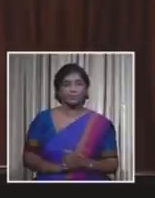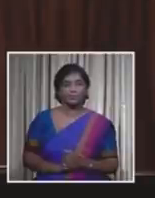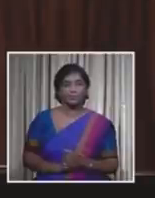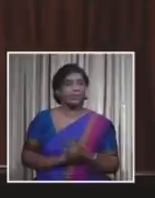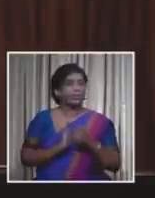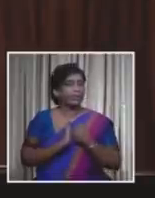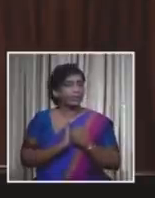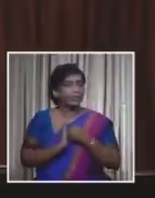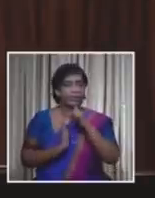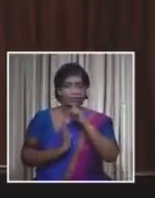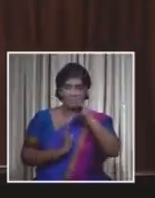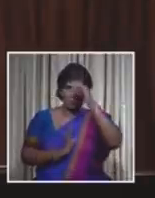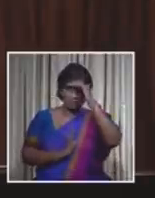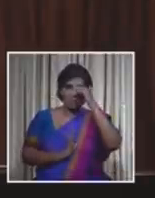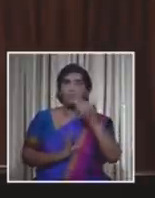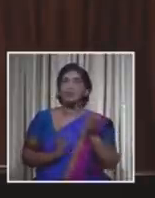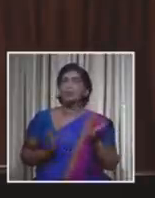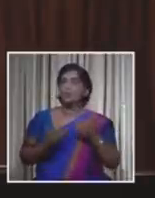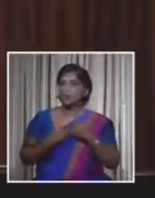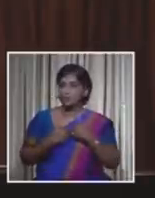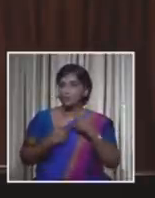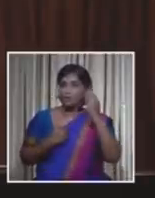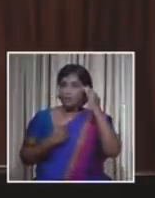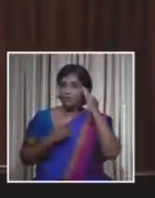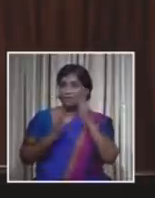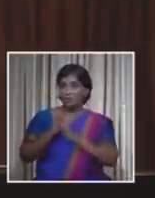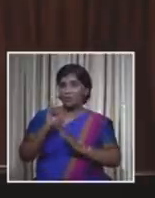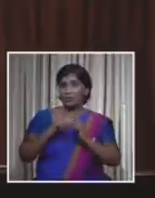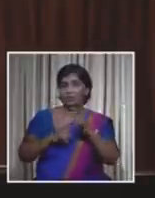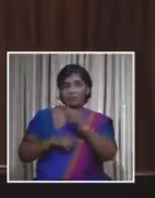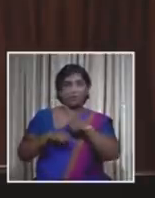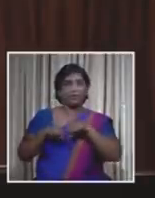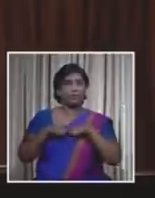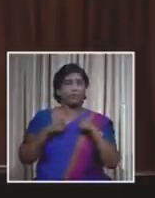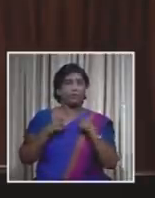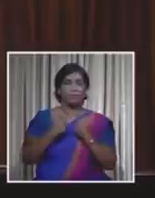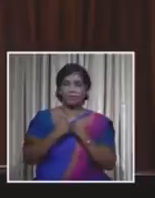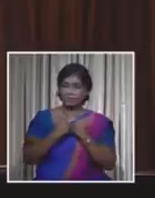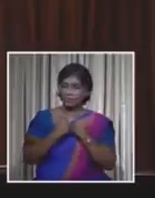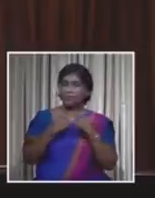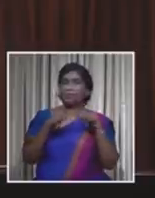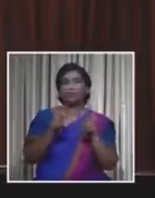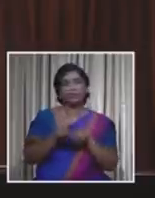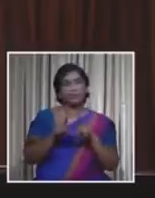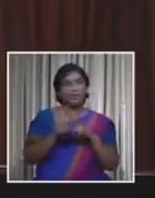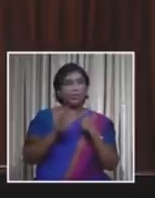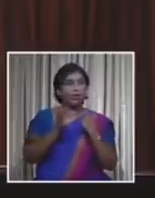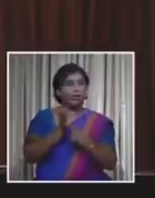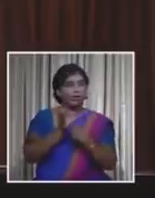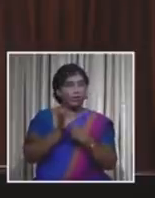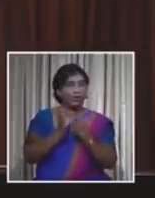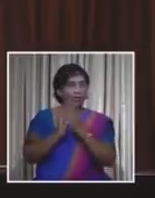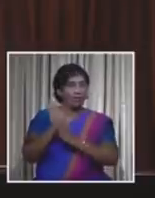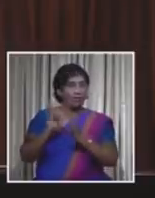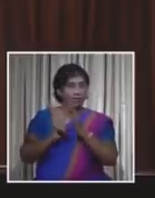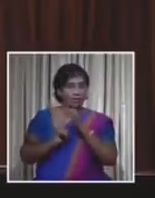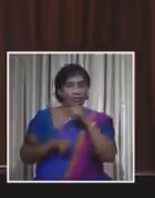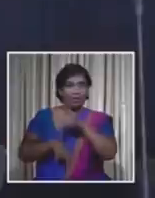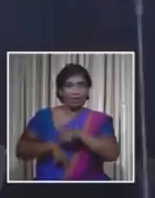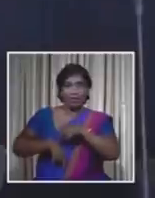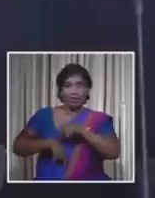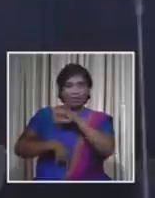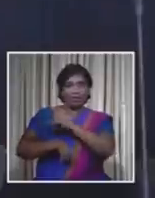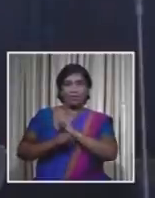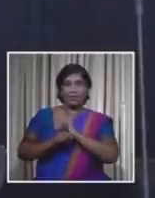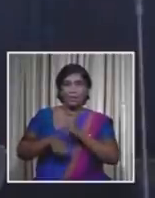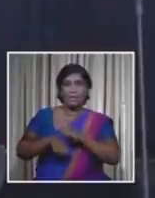ගරු කථානායකතුමනි, අපි කාන්තා මන්ත්‍රීවරියන්ගේ සංසදය හැටියටත් ඒ වගේම රෝහිණී කවිරත්න මන්ත්‍රීතුමිය මෙතන මේ අවස්ථාවේ නෑ,